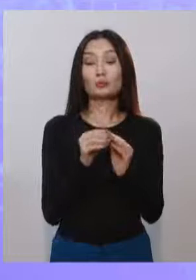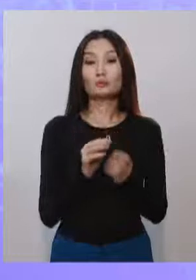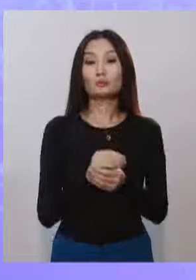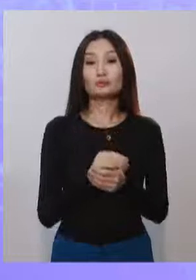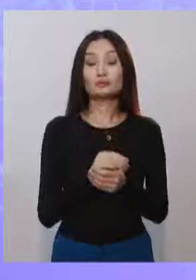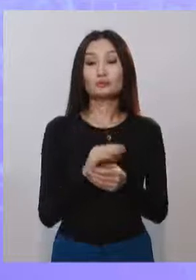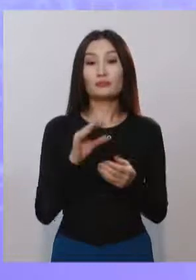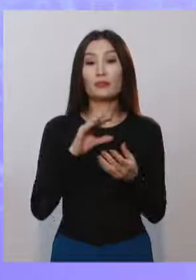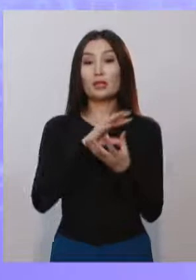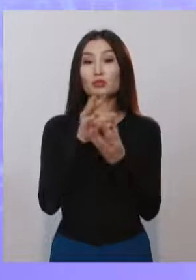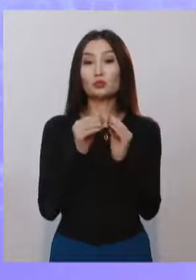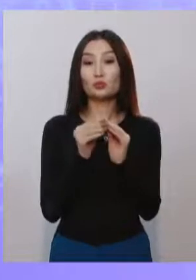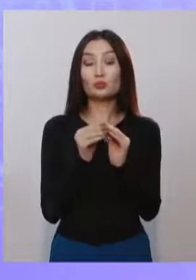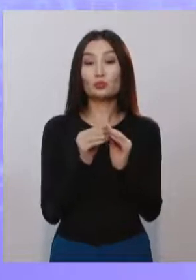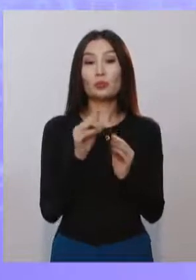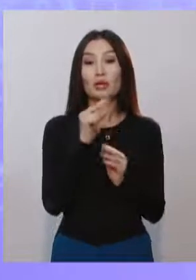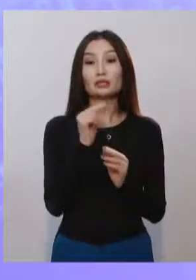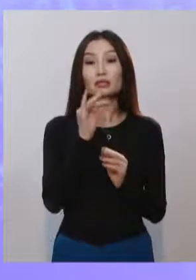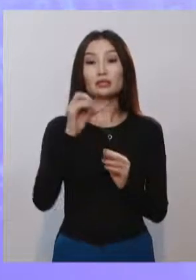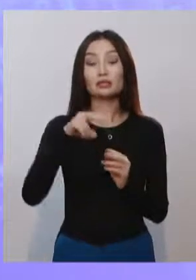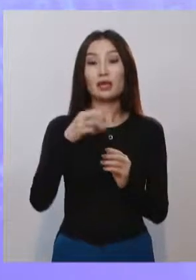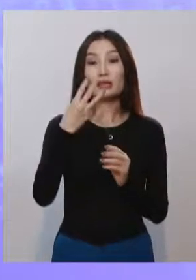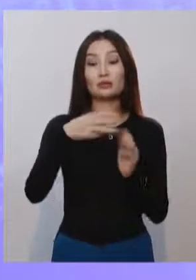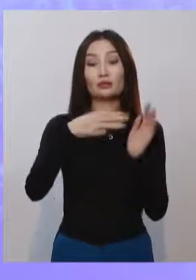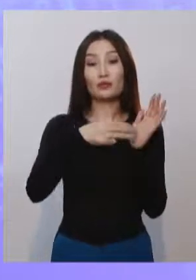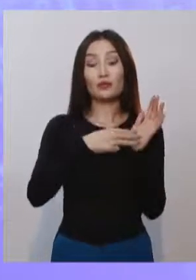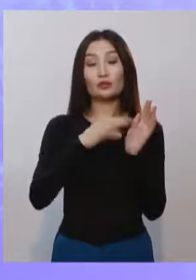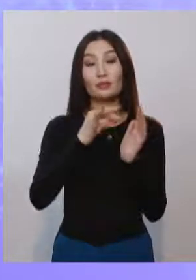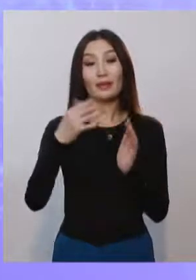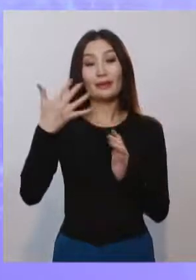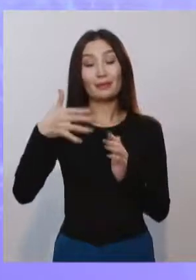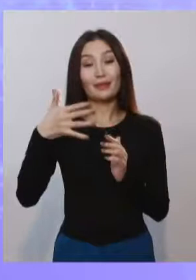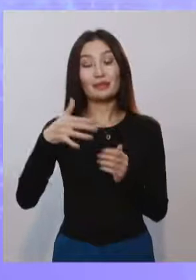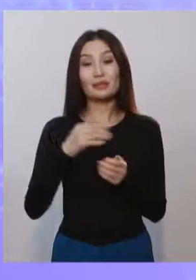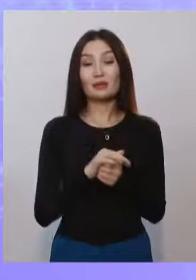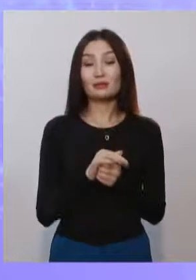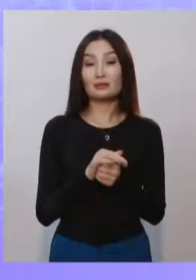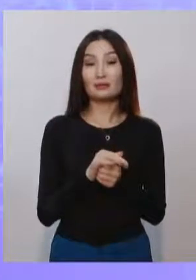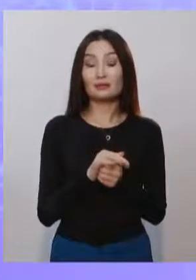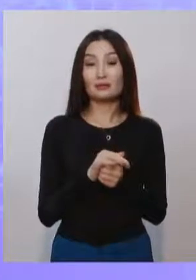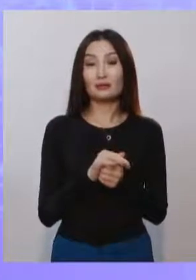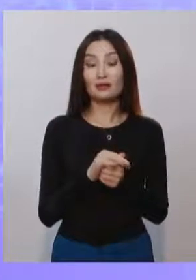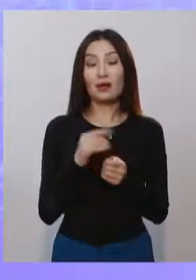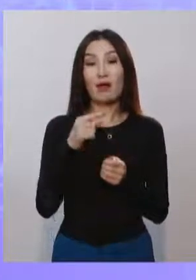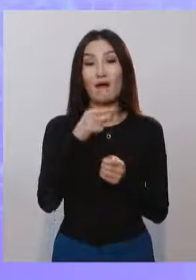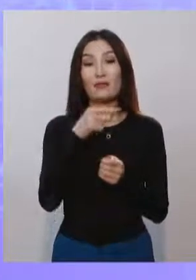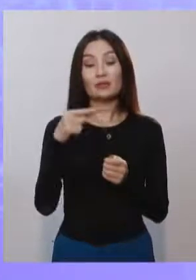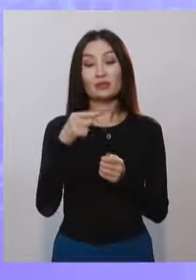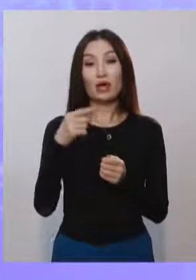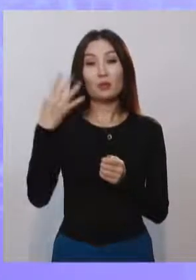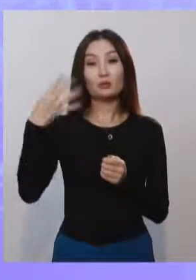из суммы чисел 38 и 50 вычитаем